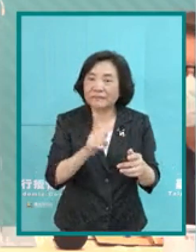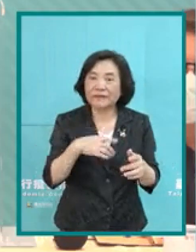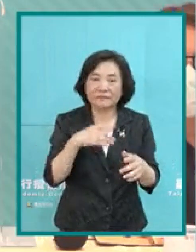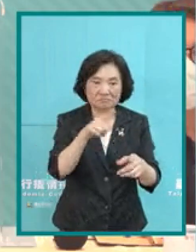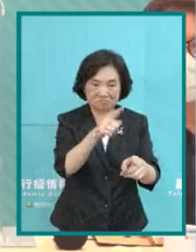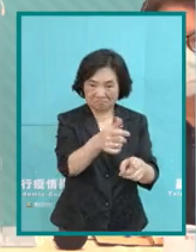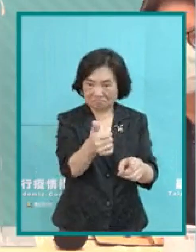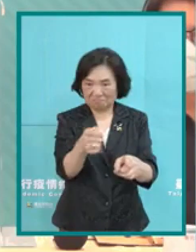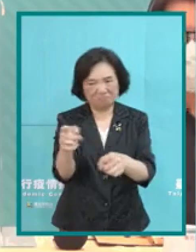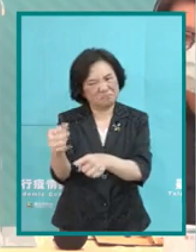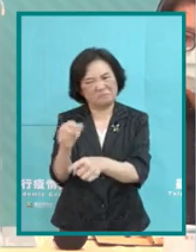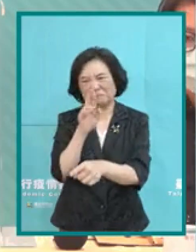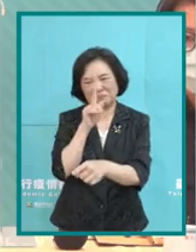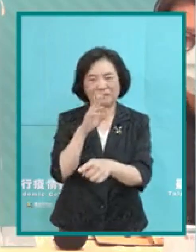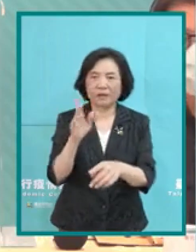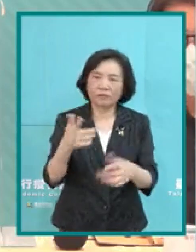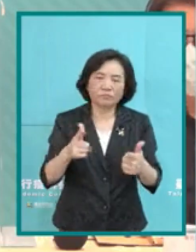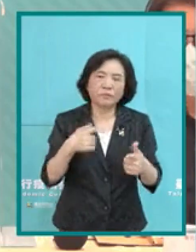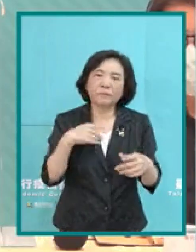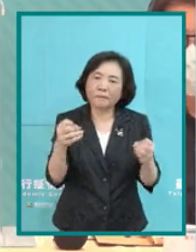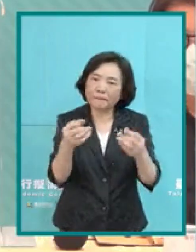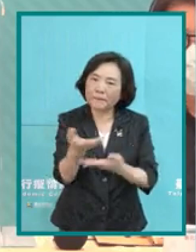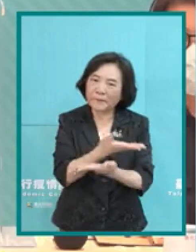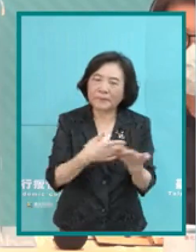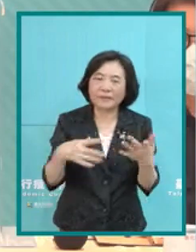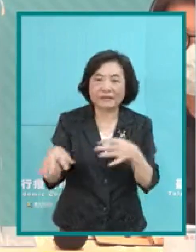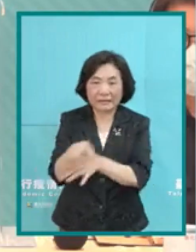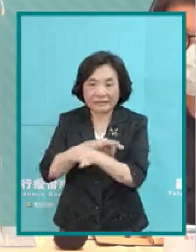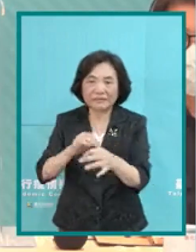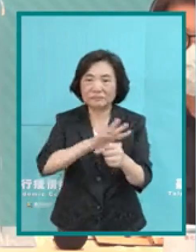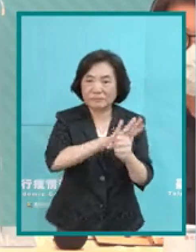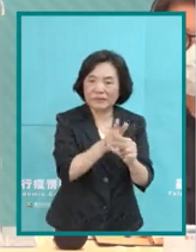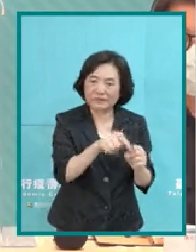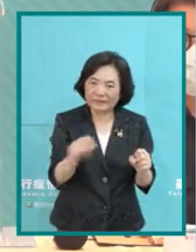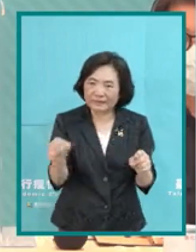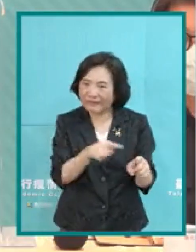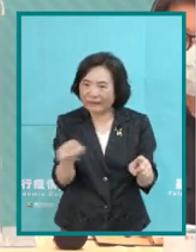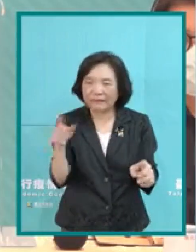想的就对了，但是在经济跟疫情之间还是要取一个平衡的。